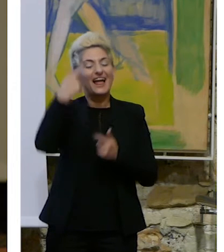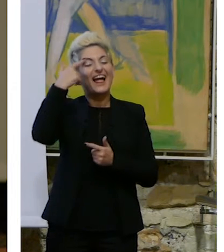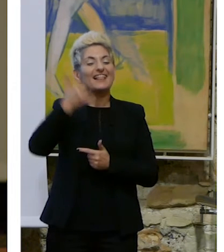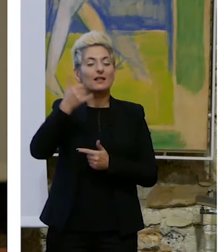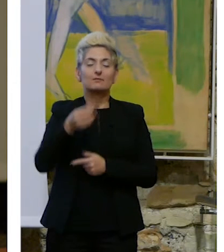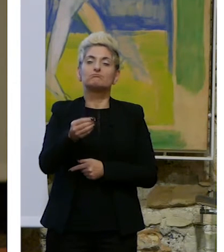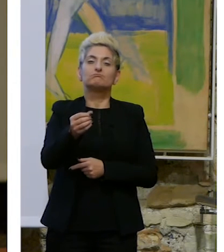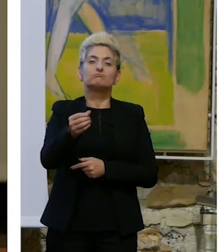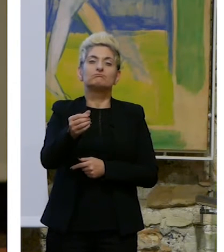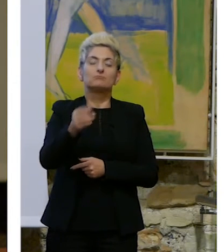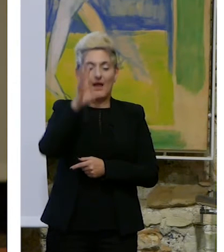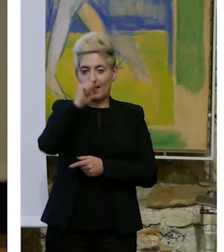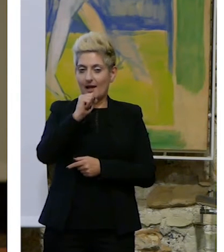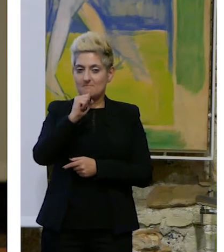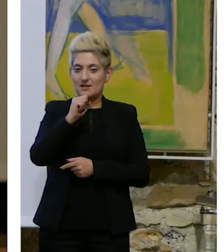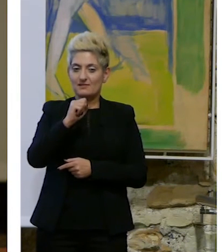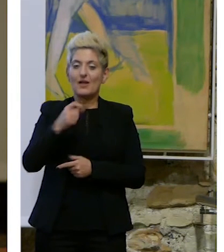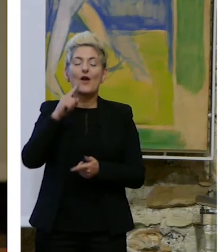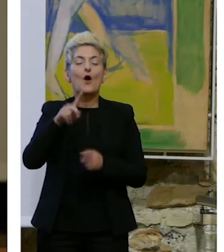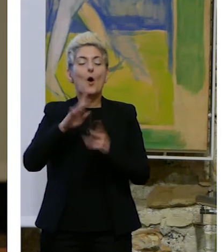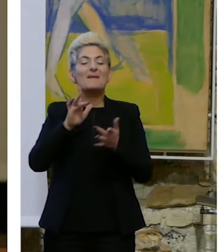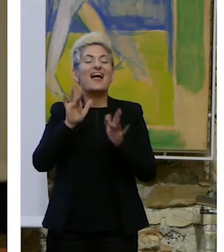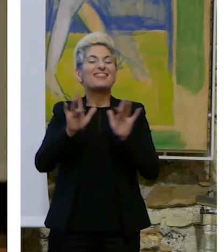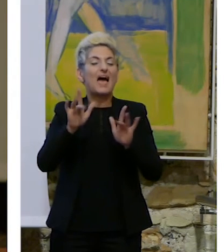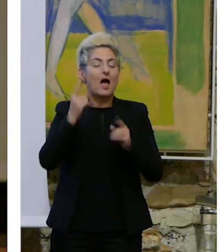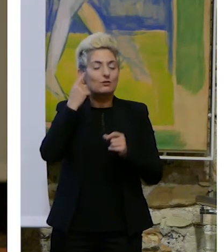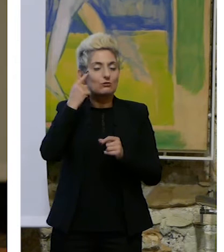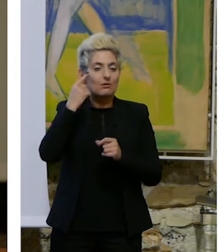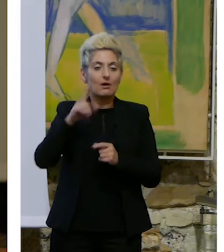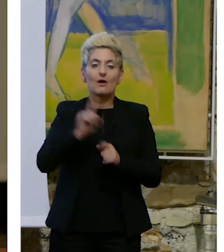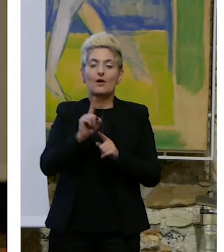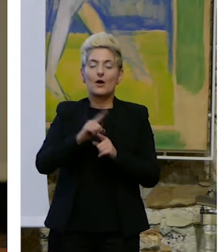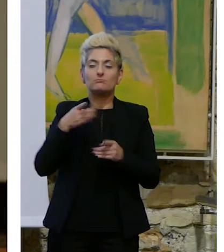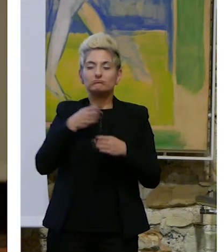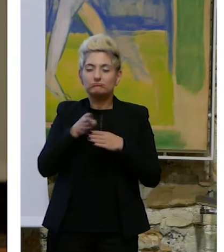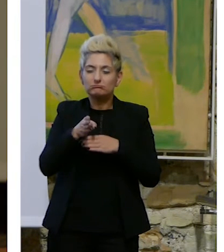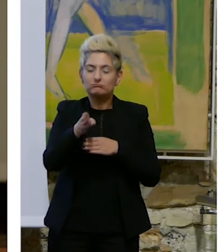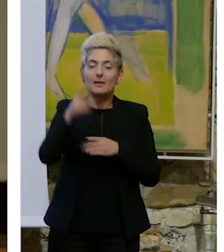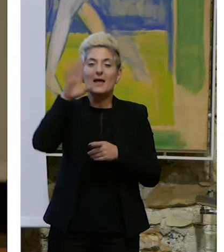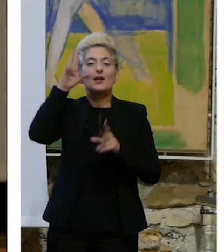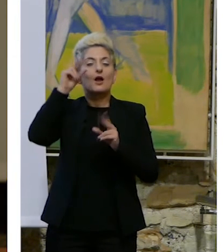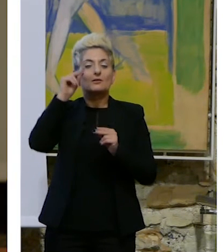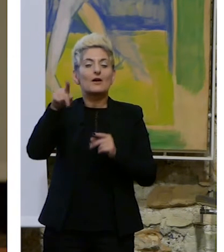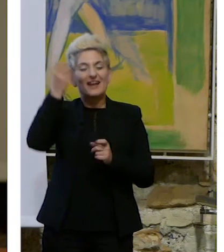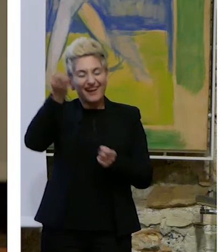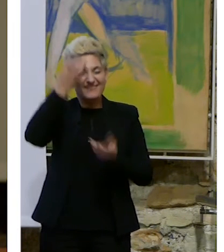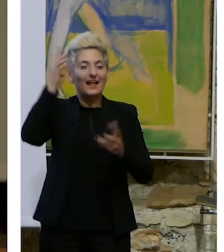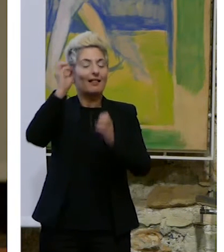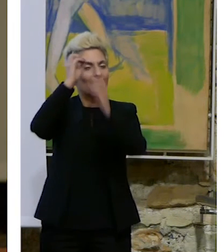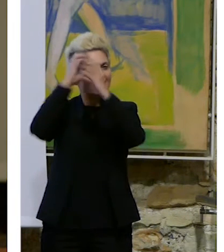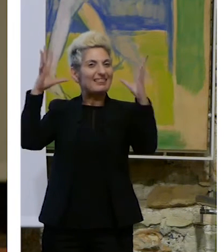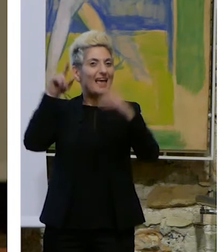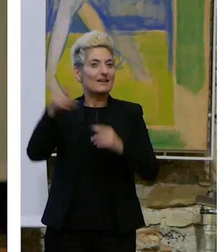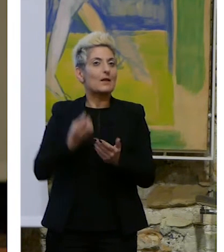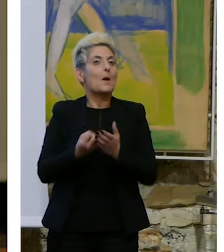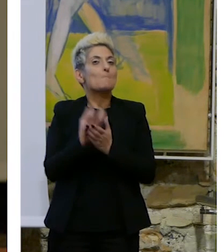intelligeva, cioè aveva trasformato il tatto in un percorso aristotelico puro per inventare la sua teoria di produzione